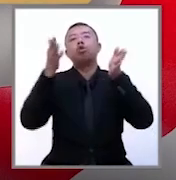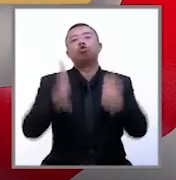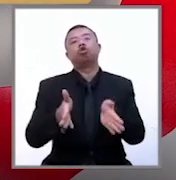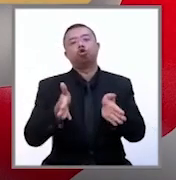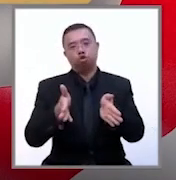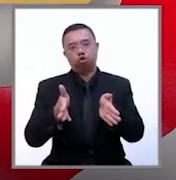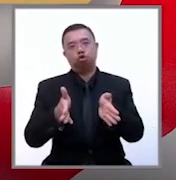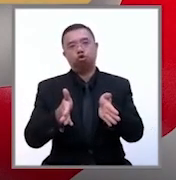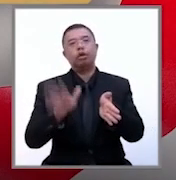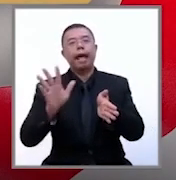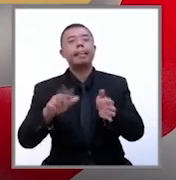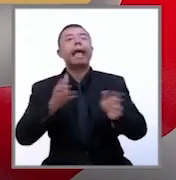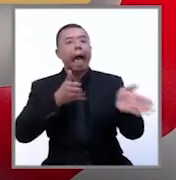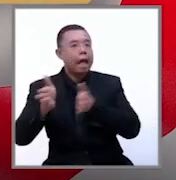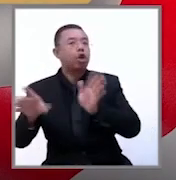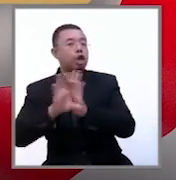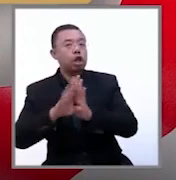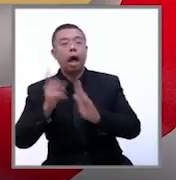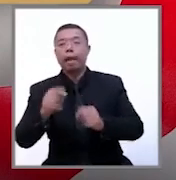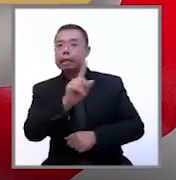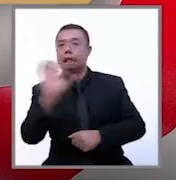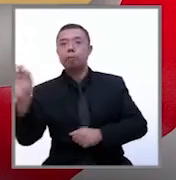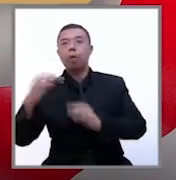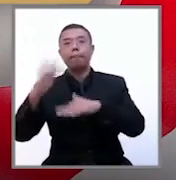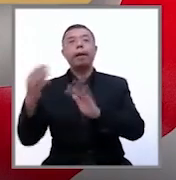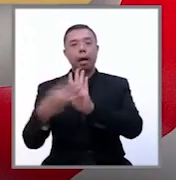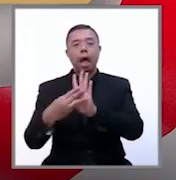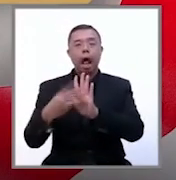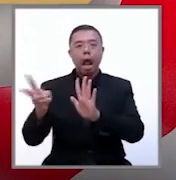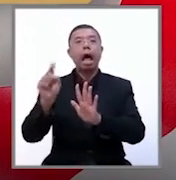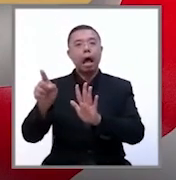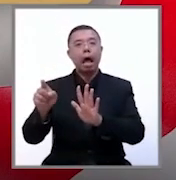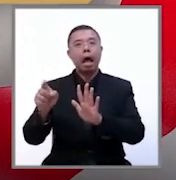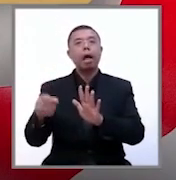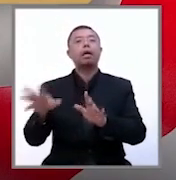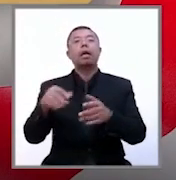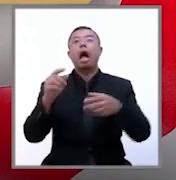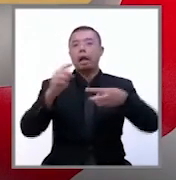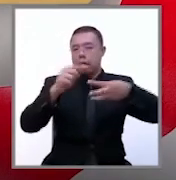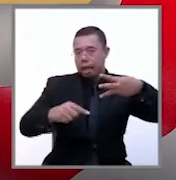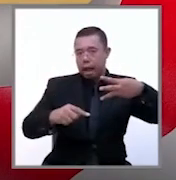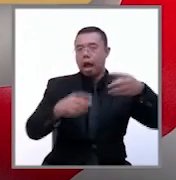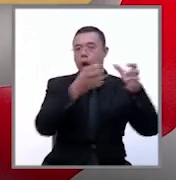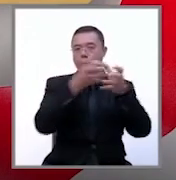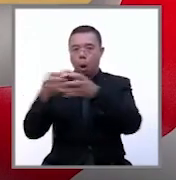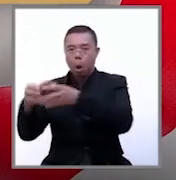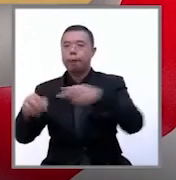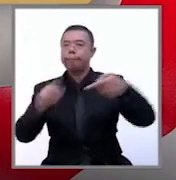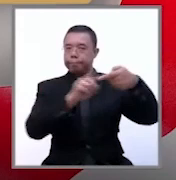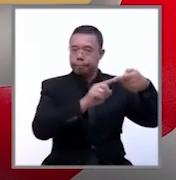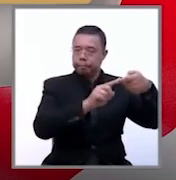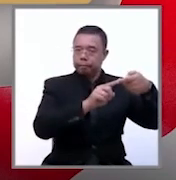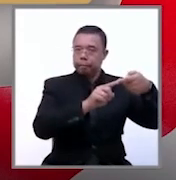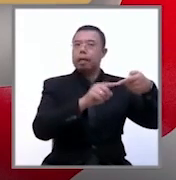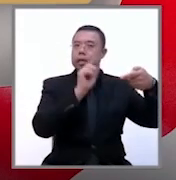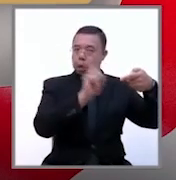yang nanti menangani misalnya begini ada sekian ribu kasus ini yang berat dikategorikan tiga misalnya kita katakan yang